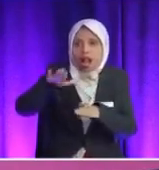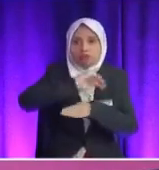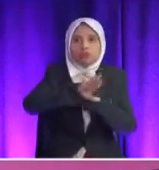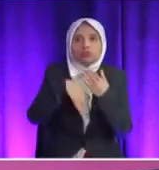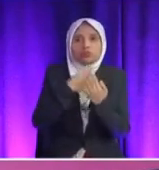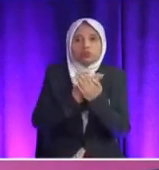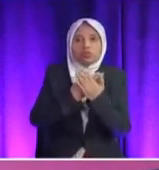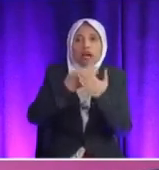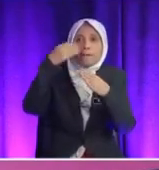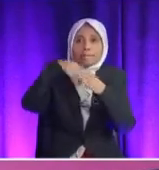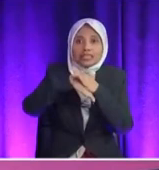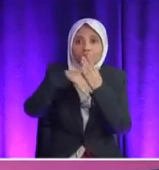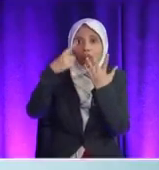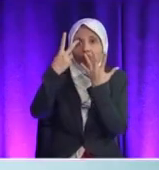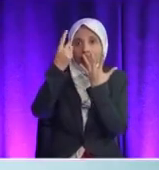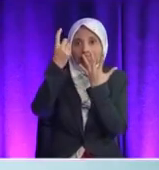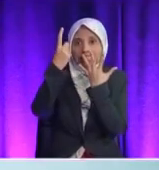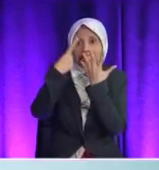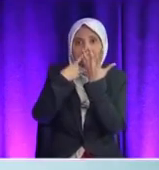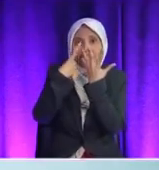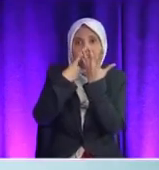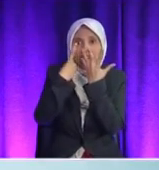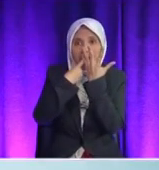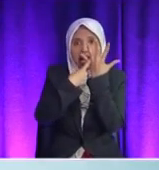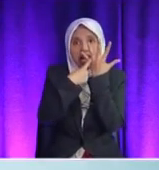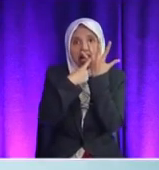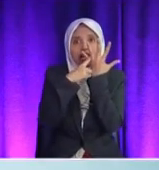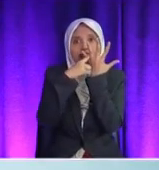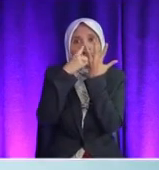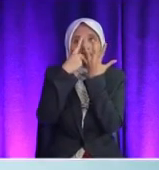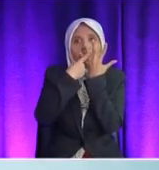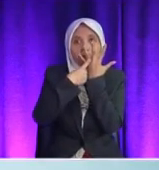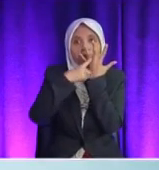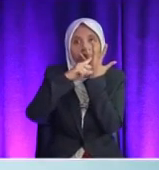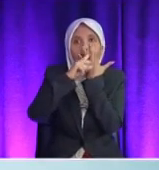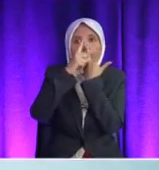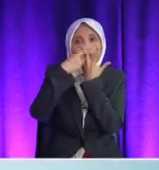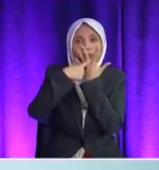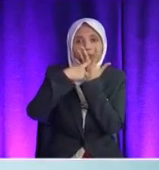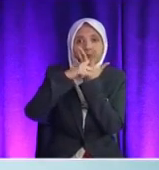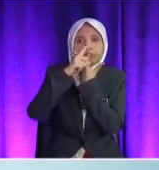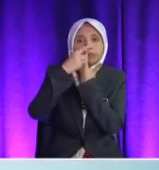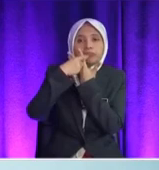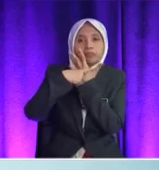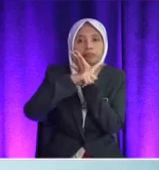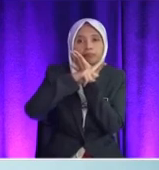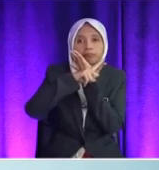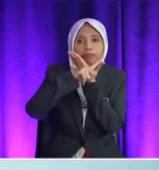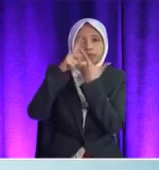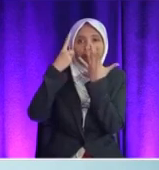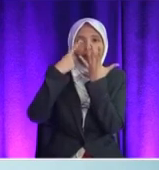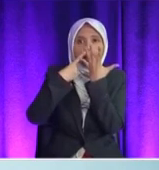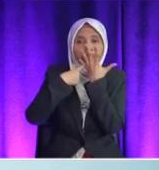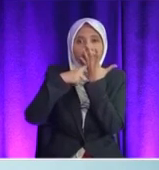masukkan jahe kita kita lubang Ringgit ini harap attack Hah ngerjain nah menyentuh Hahaha